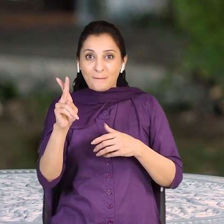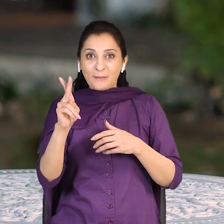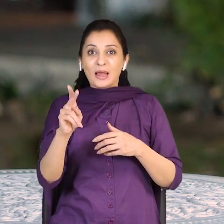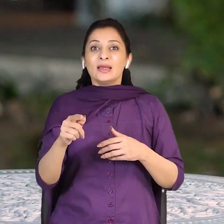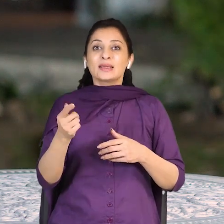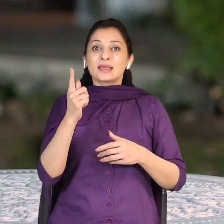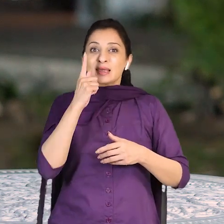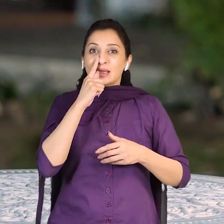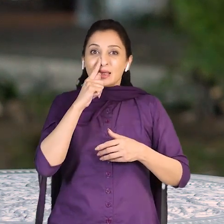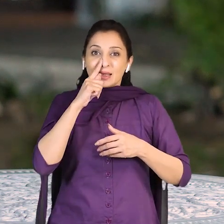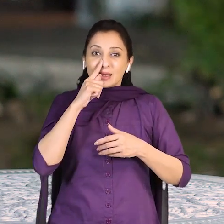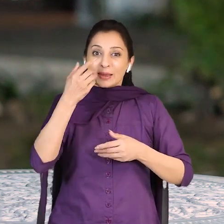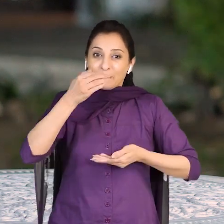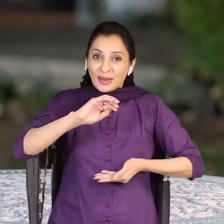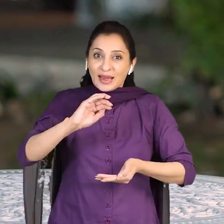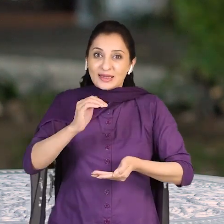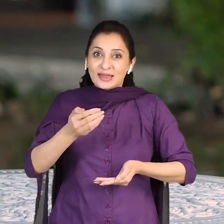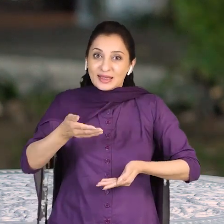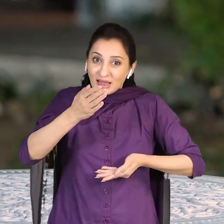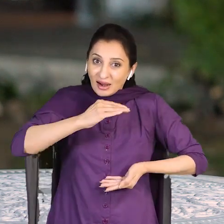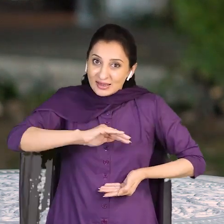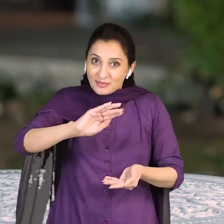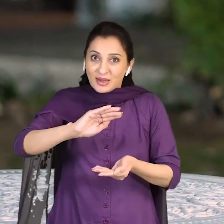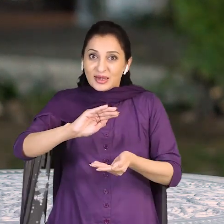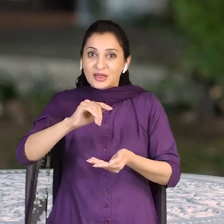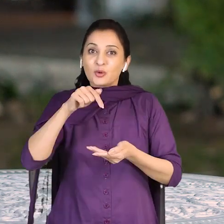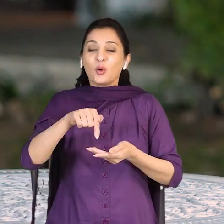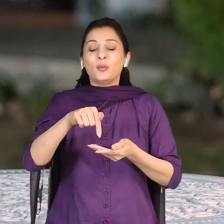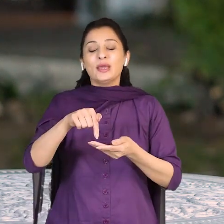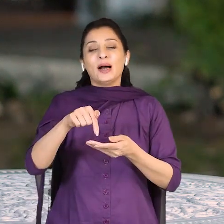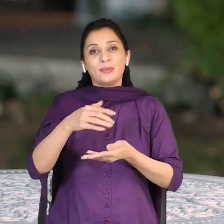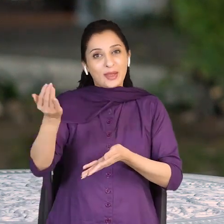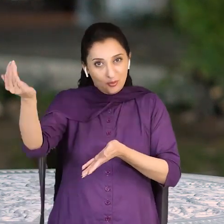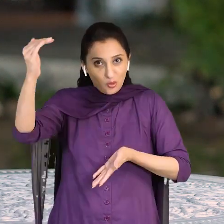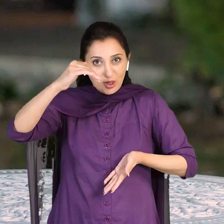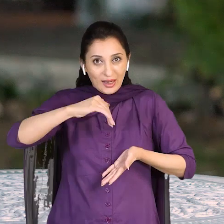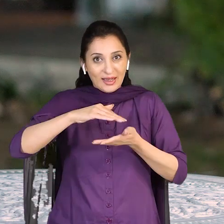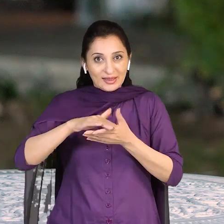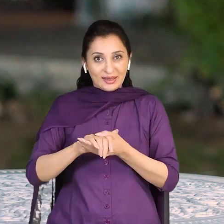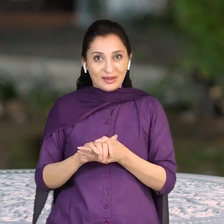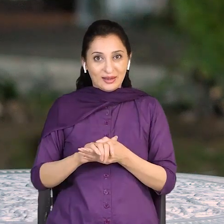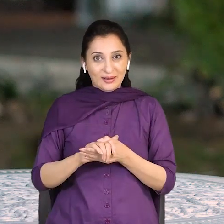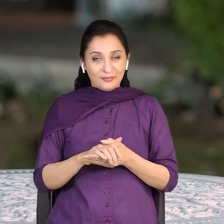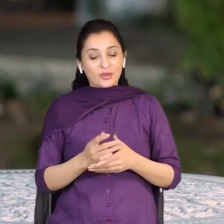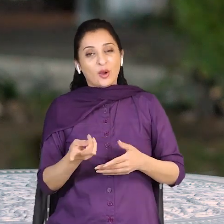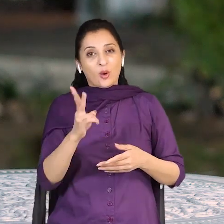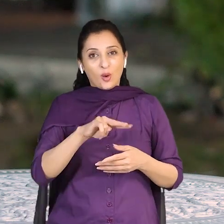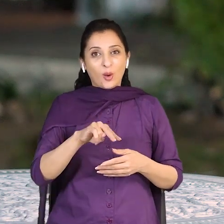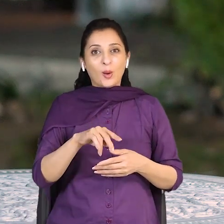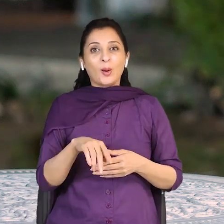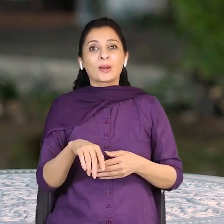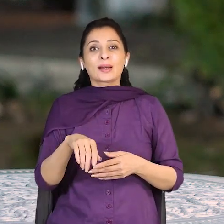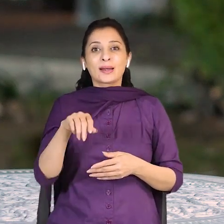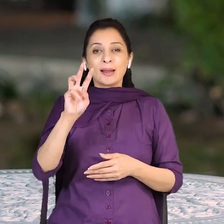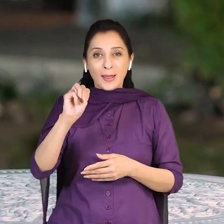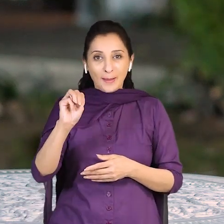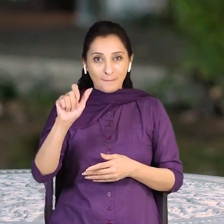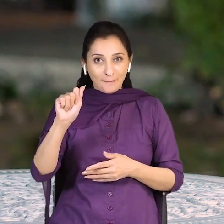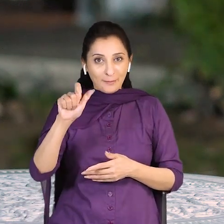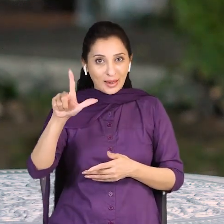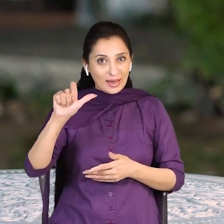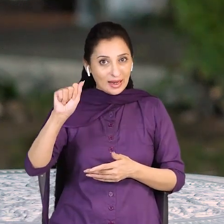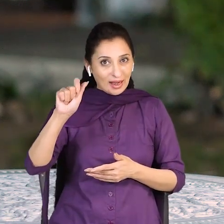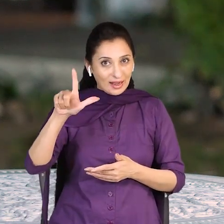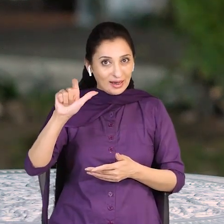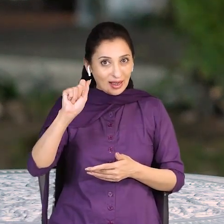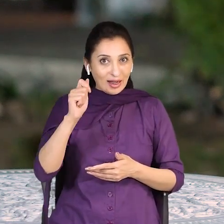राम, सर गंगा राम की ग्रेट ग्रैंड डॉटर, उनको भी होस्ट किया हुआ है वॉल्ड सिटी में, और